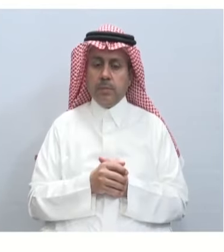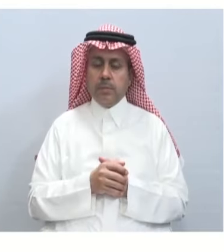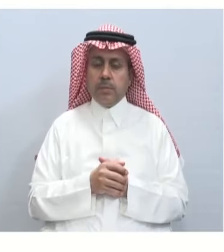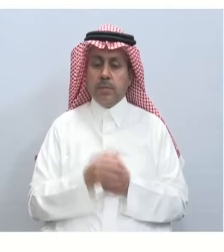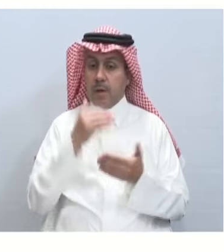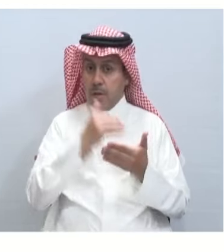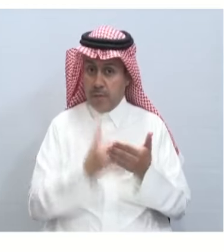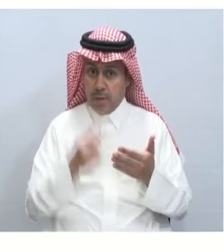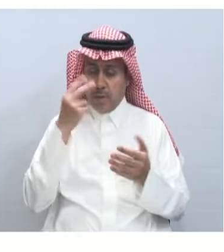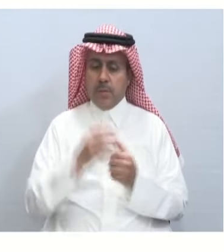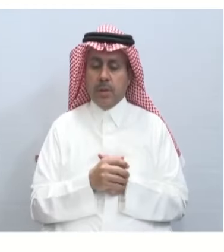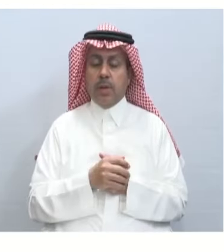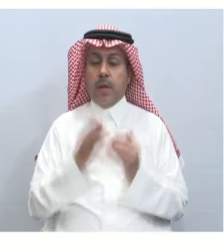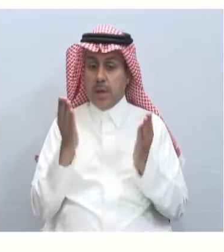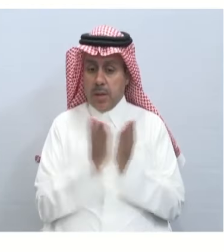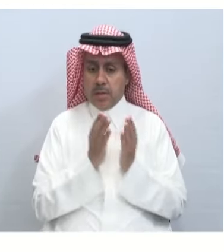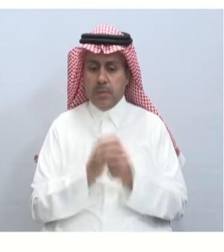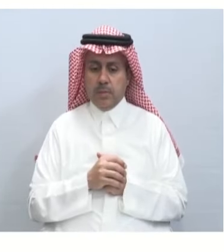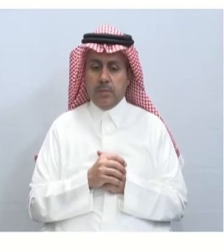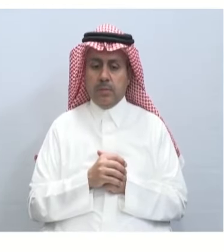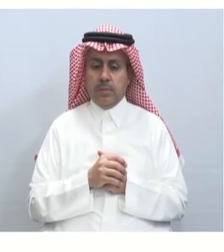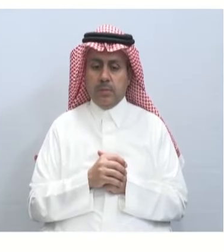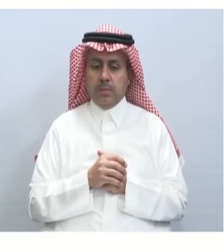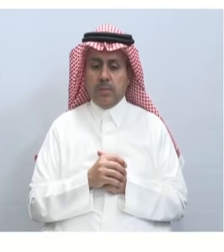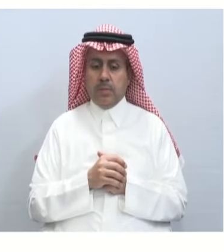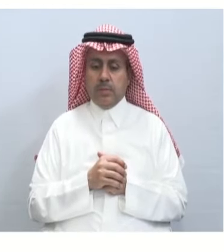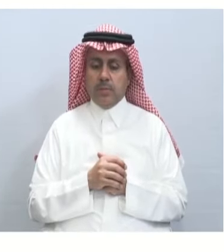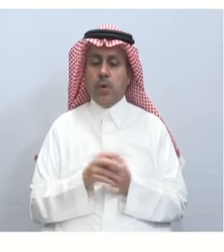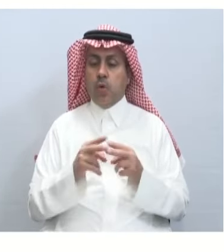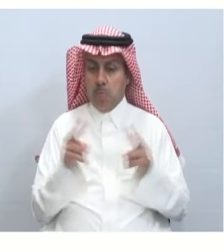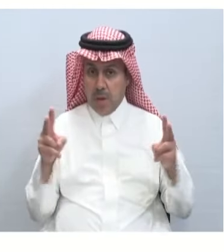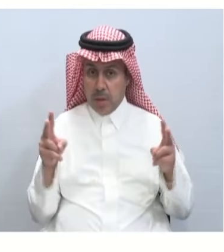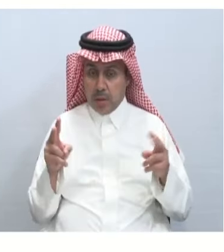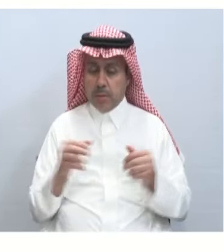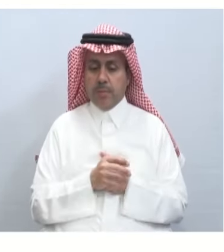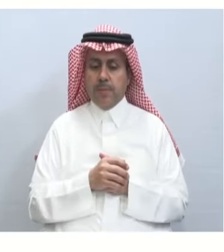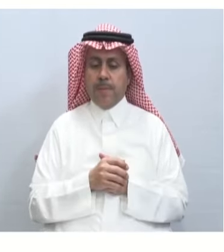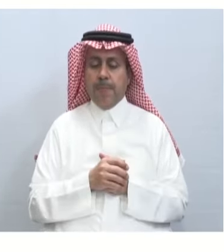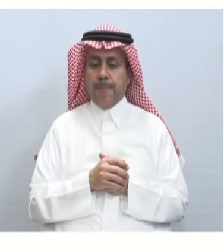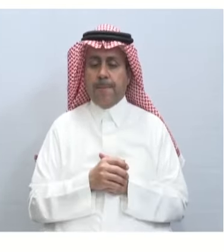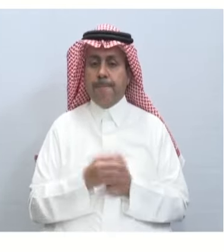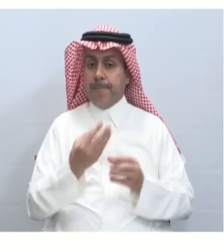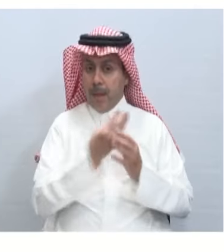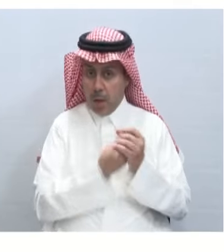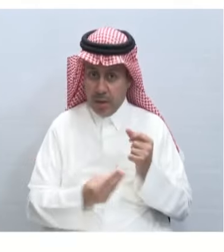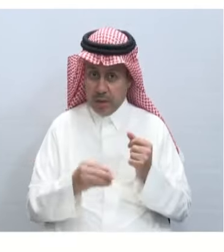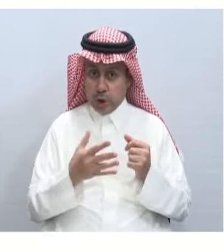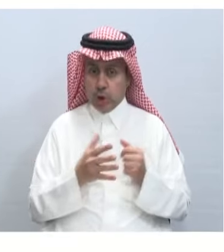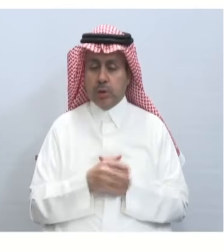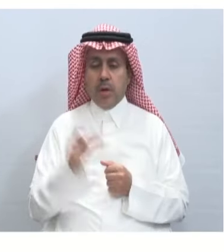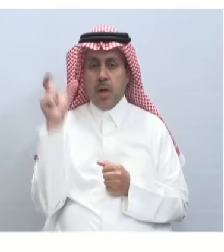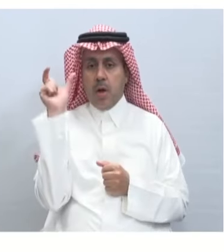الثانيه من درسنا لهذا اليوم وسوف نتحدث باذن الله سبحانه وتعالى في فقره هذه